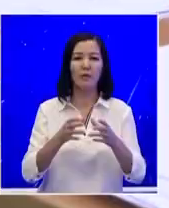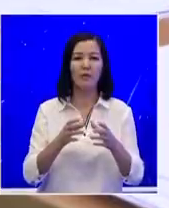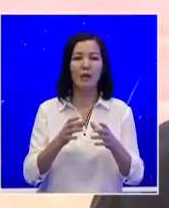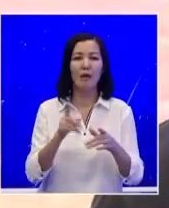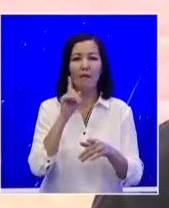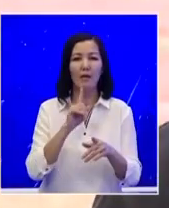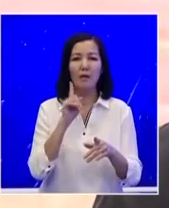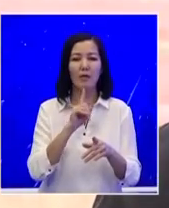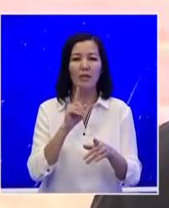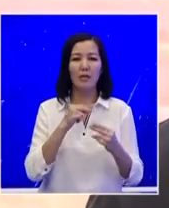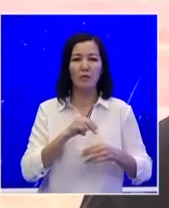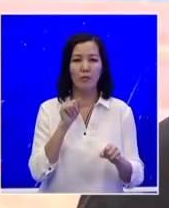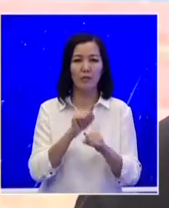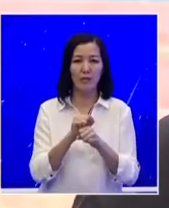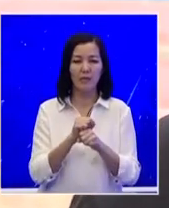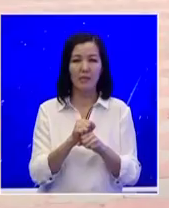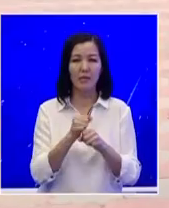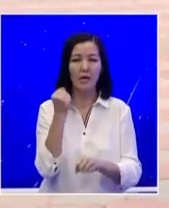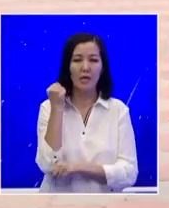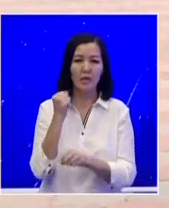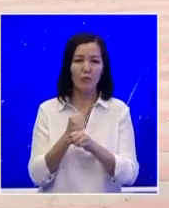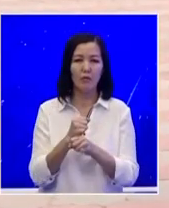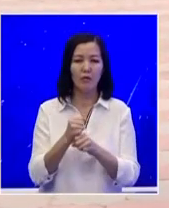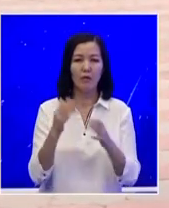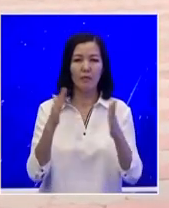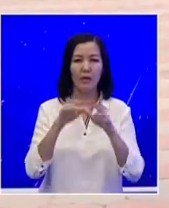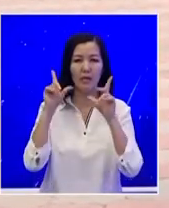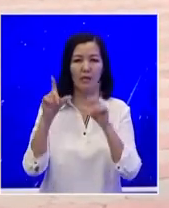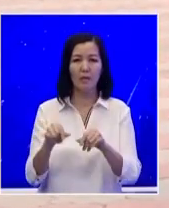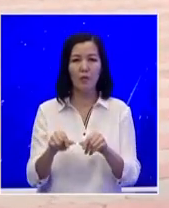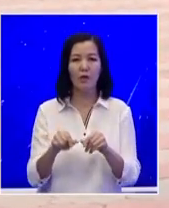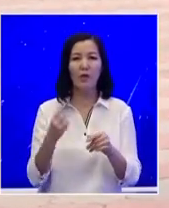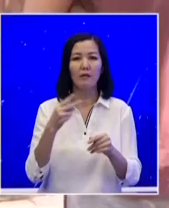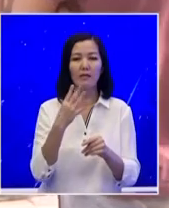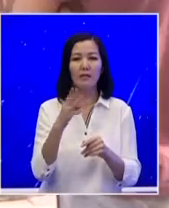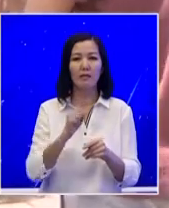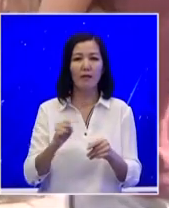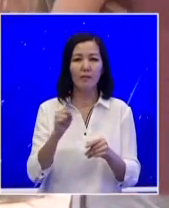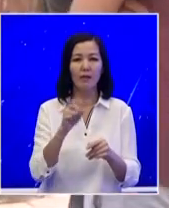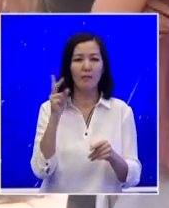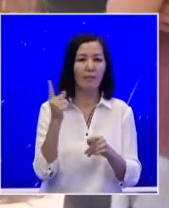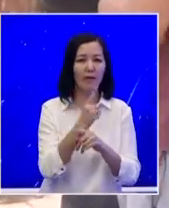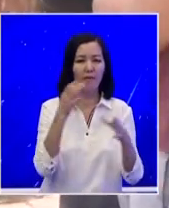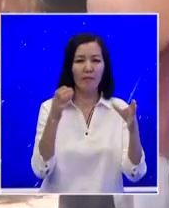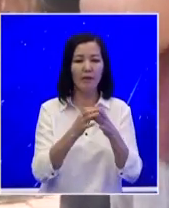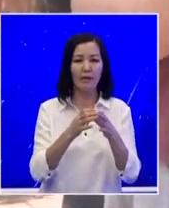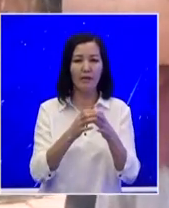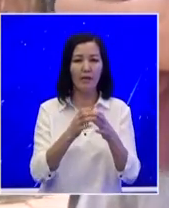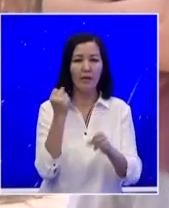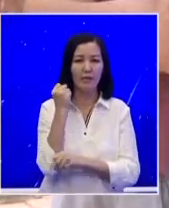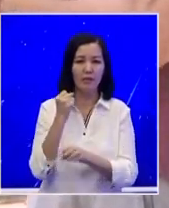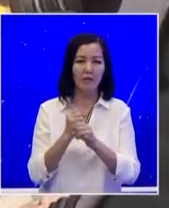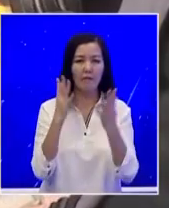компания временно прекратила деятельность, а работники распущены. Напомним, 23 апреля прибыла первая партия нефтяников